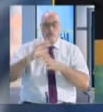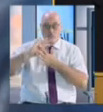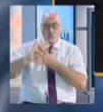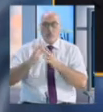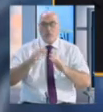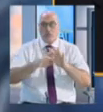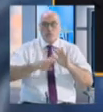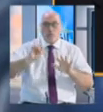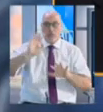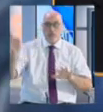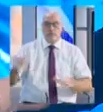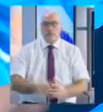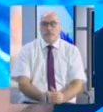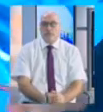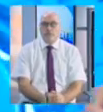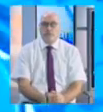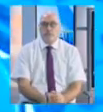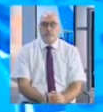شرق البلاد.